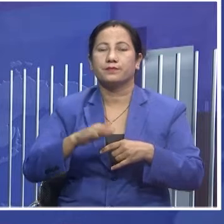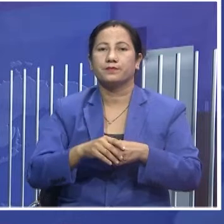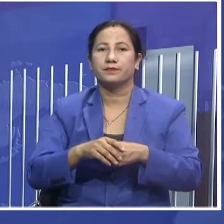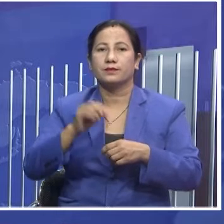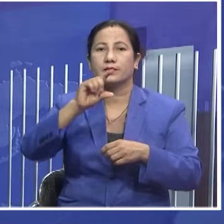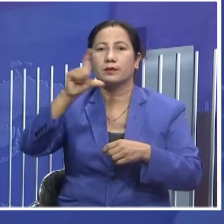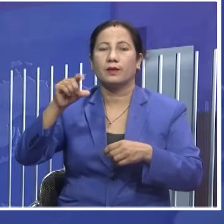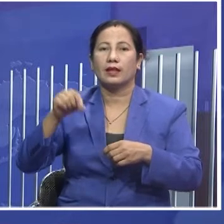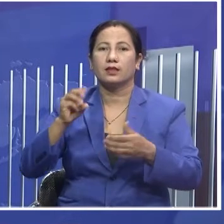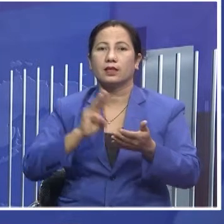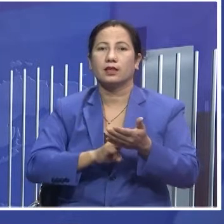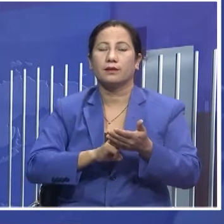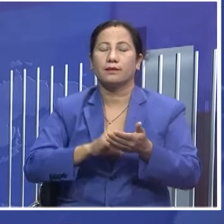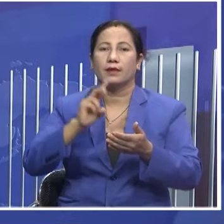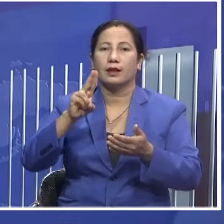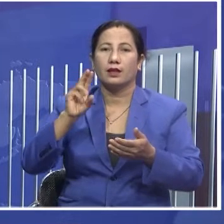नेपालमा आज थप